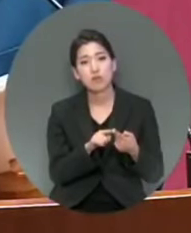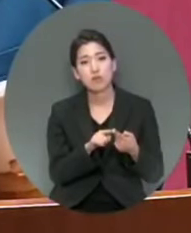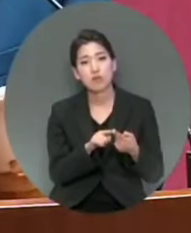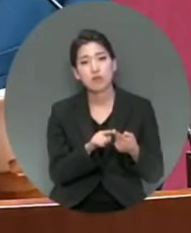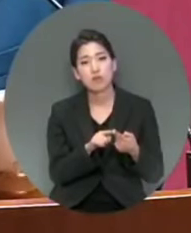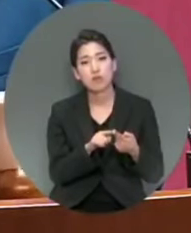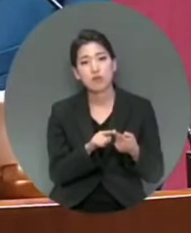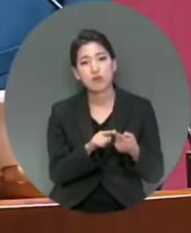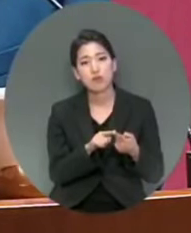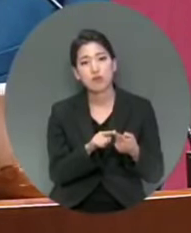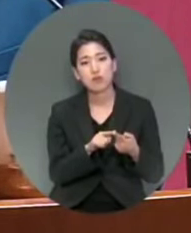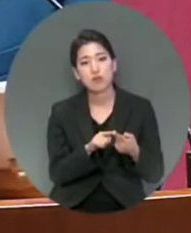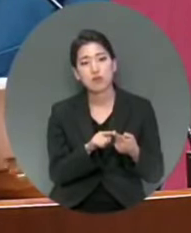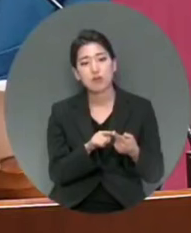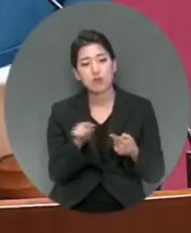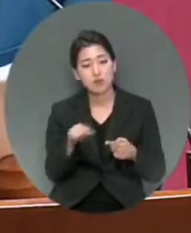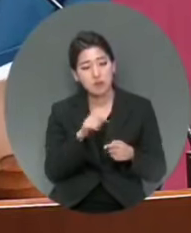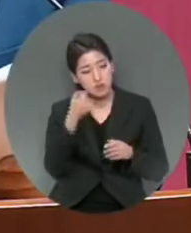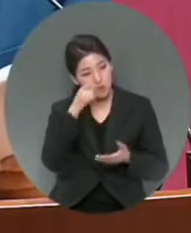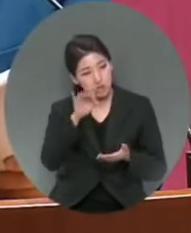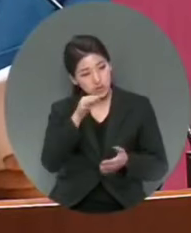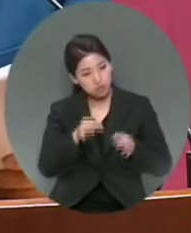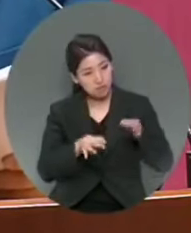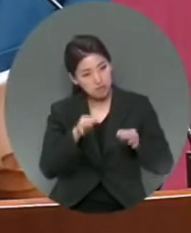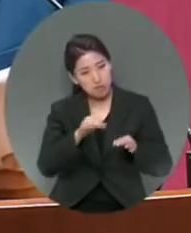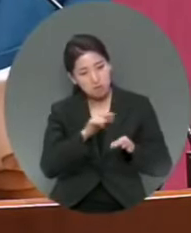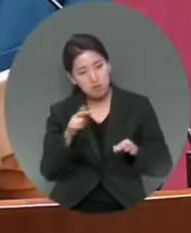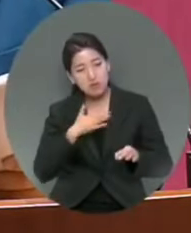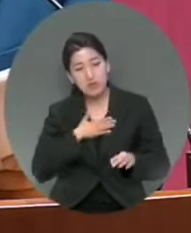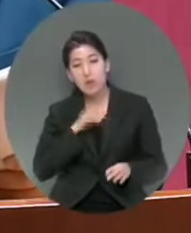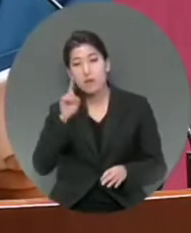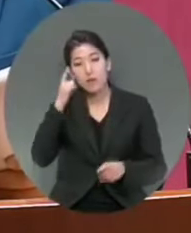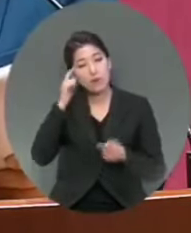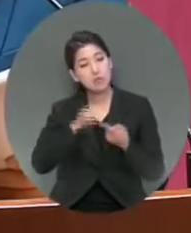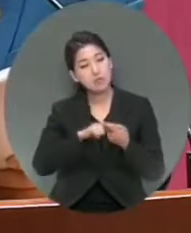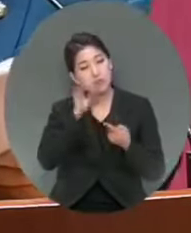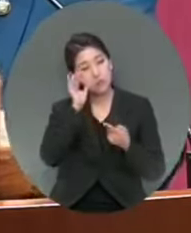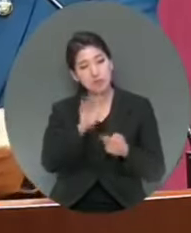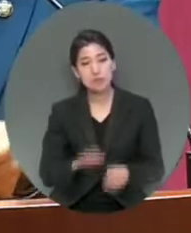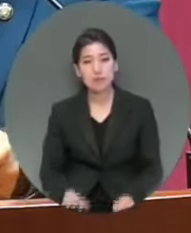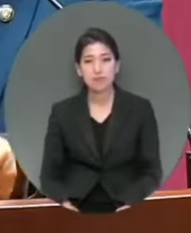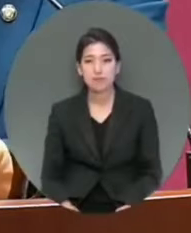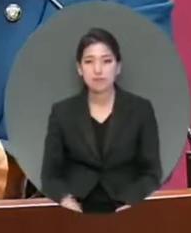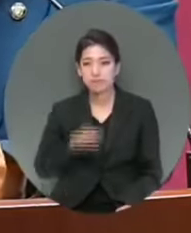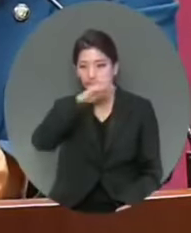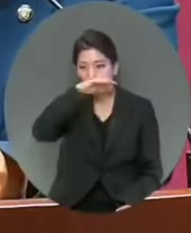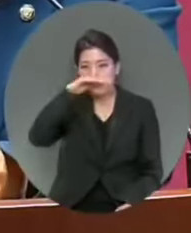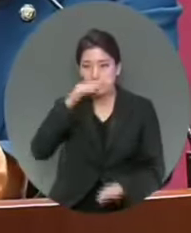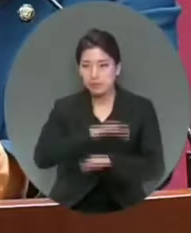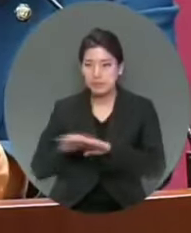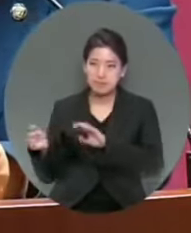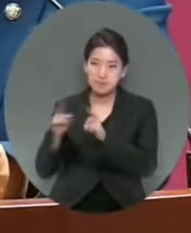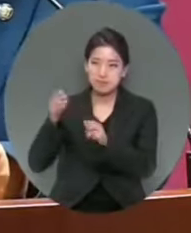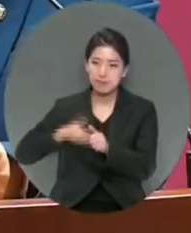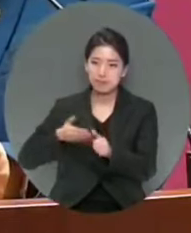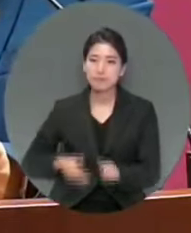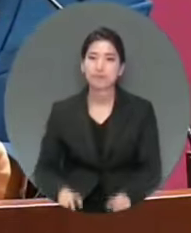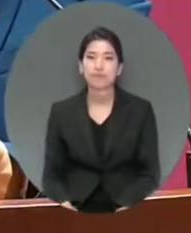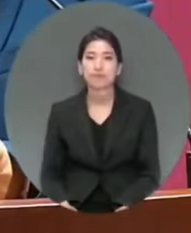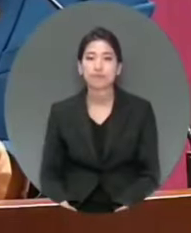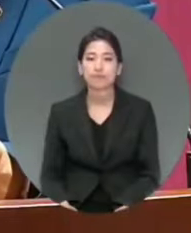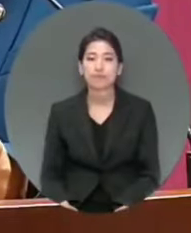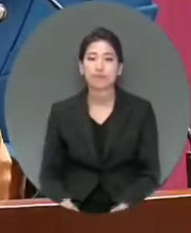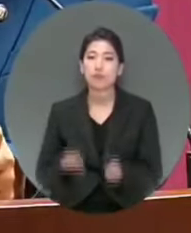아마 자체 특성을 감안해서 보수 체계를 정비 중일 텐데 저희들도 한번 관심 갖고 보겠습니다. 바로 잡아주시길 바랍니다. 자, 고용노동부 이정식